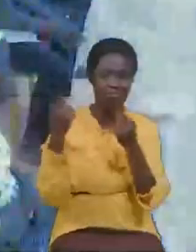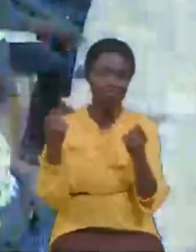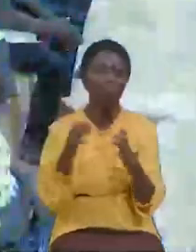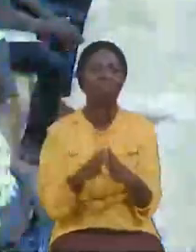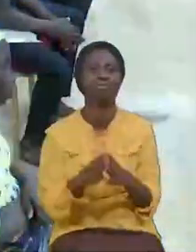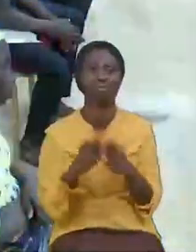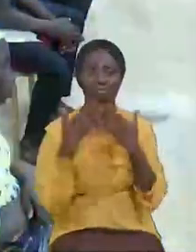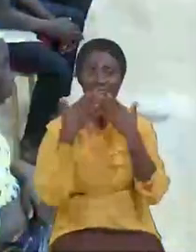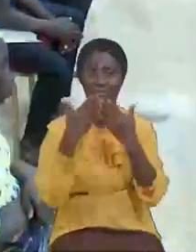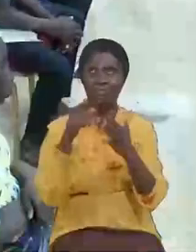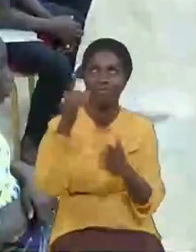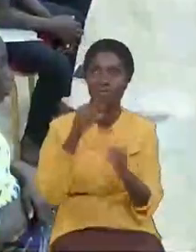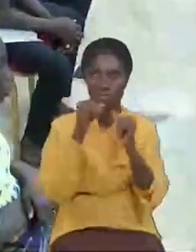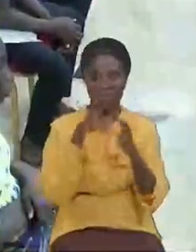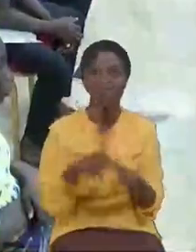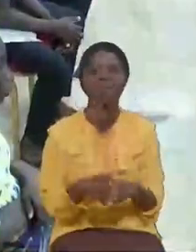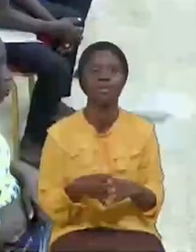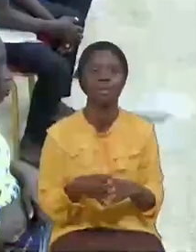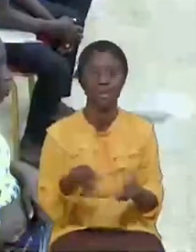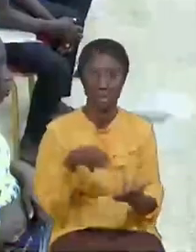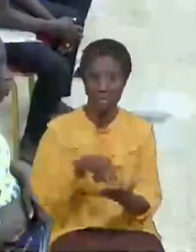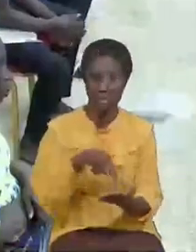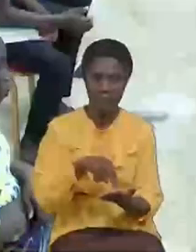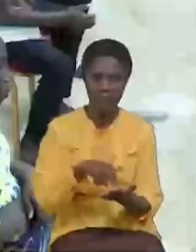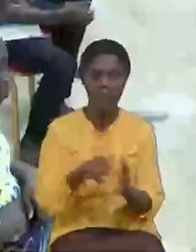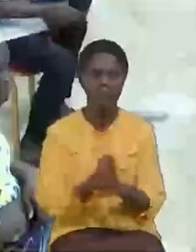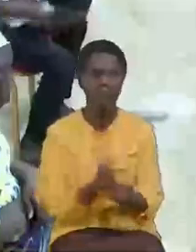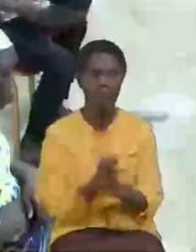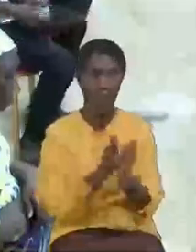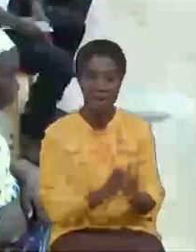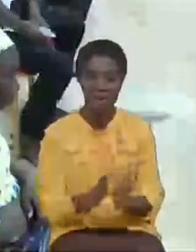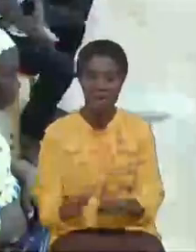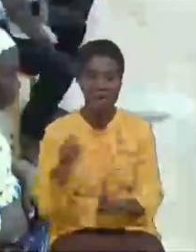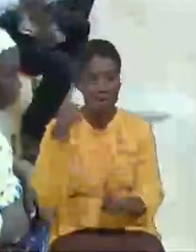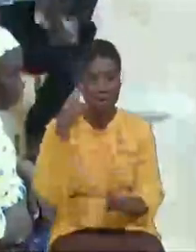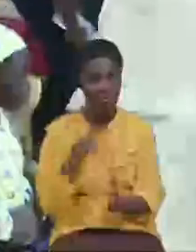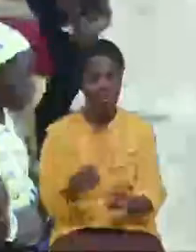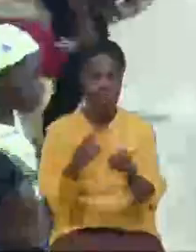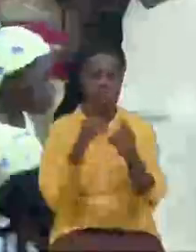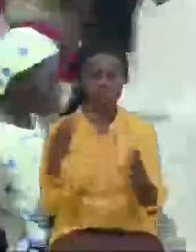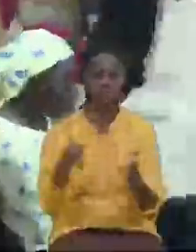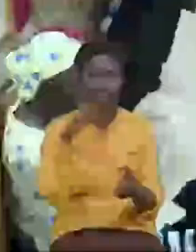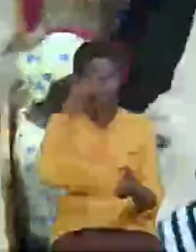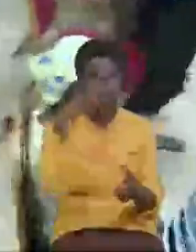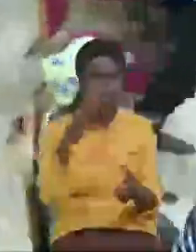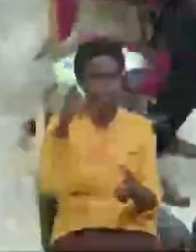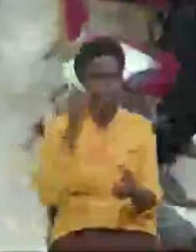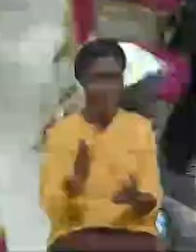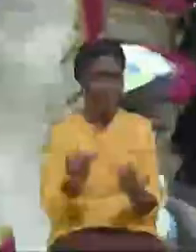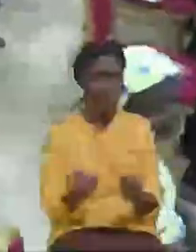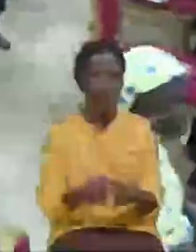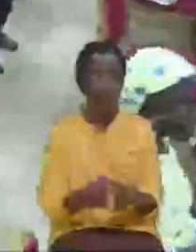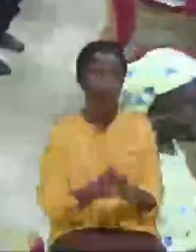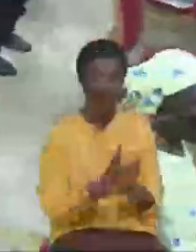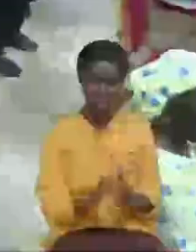Seigneur vous bénisse. Priez vous tenir debout en vous préparant pour la prière finale.